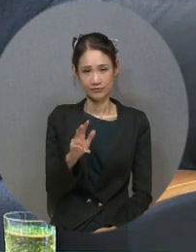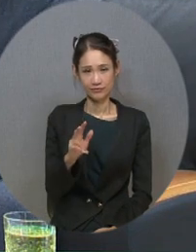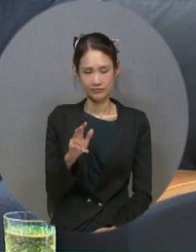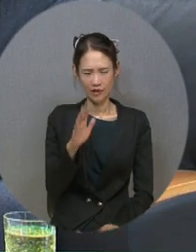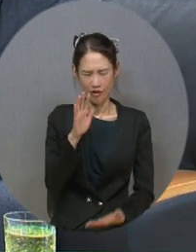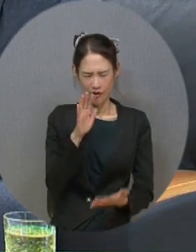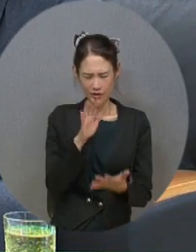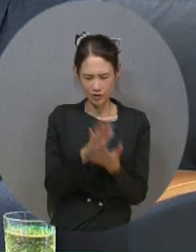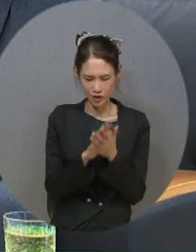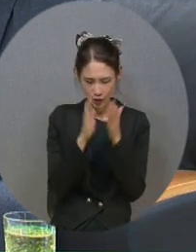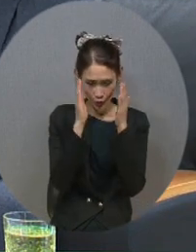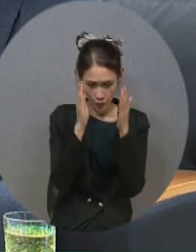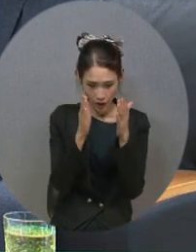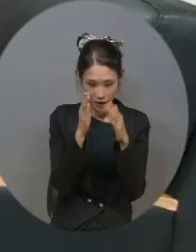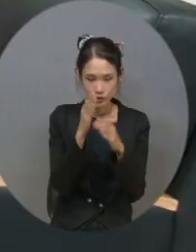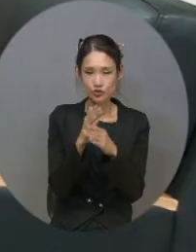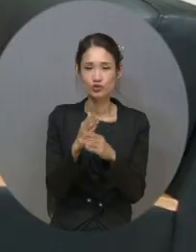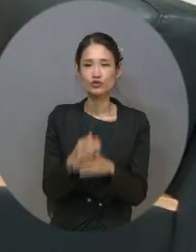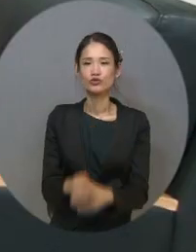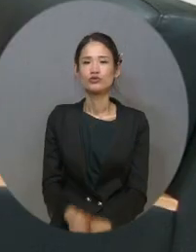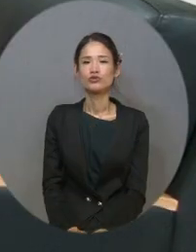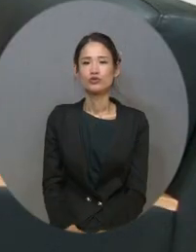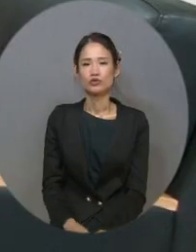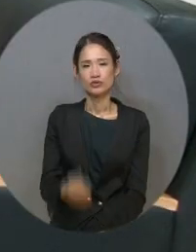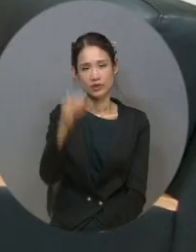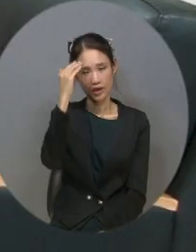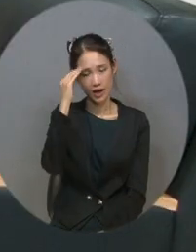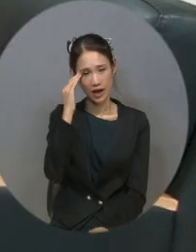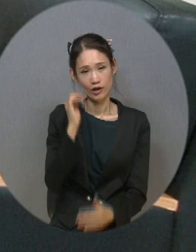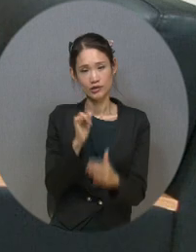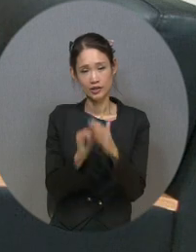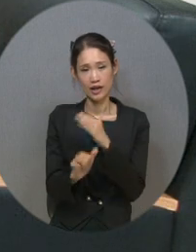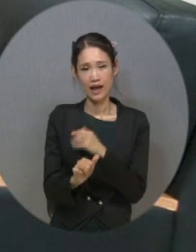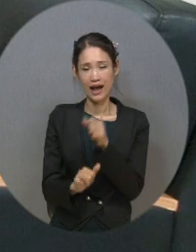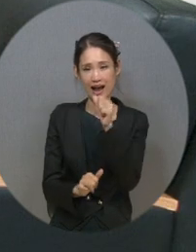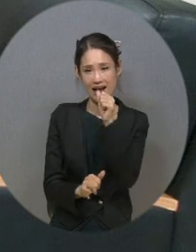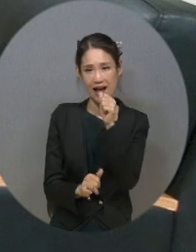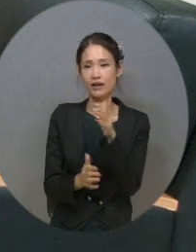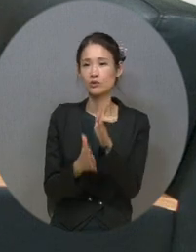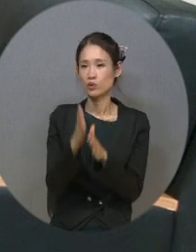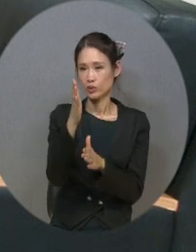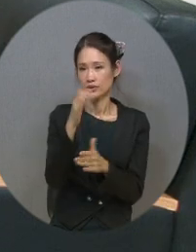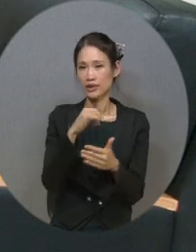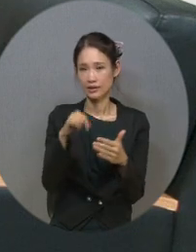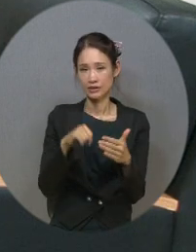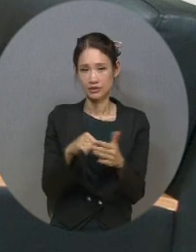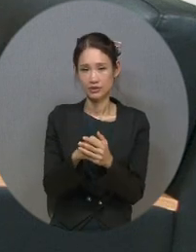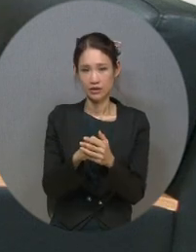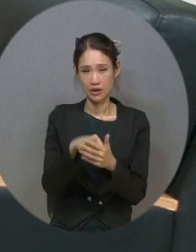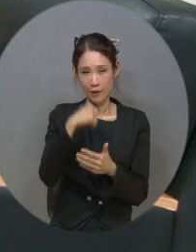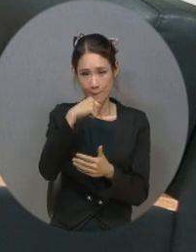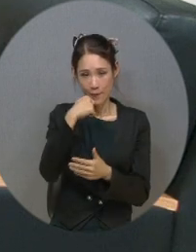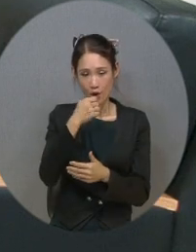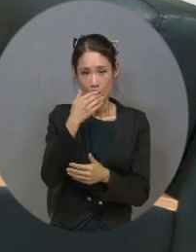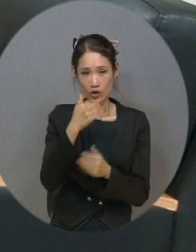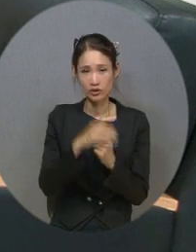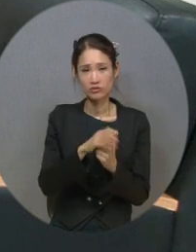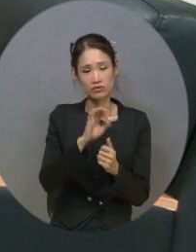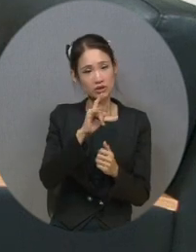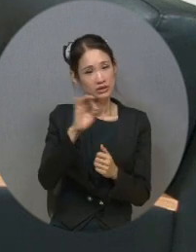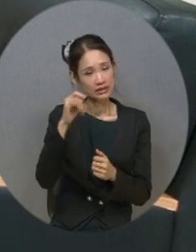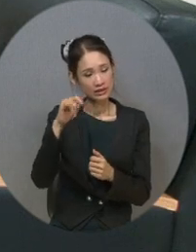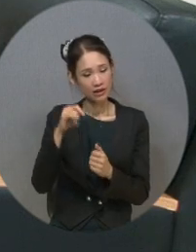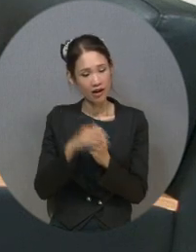감자로 떠오르고 있습니다. 네. 예. 한국의 대표적인 철강 도시에서 미래 먹거리인 2차